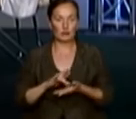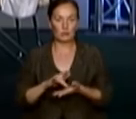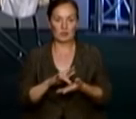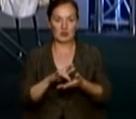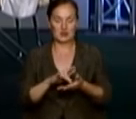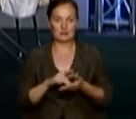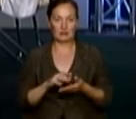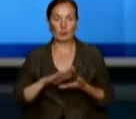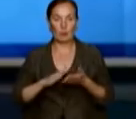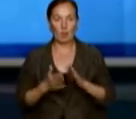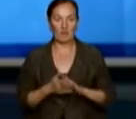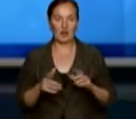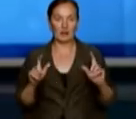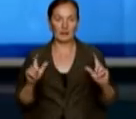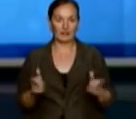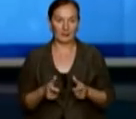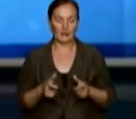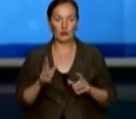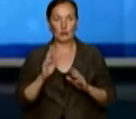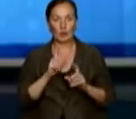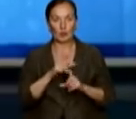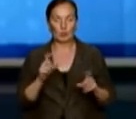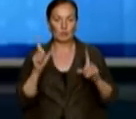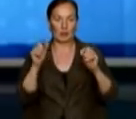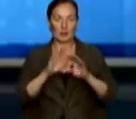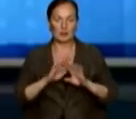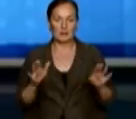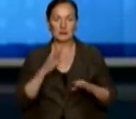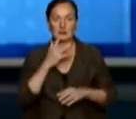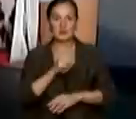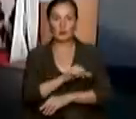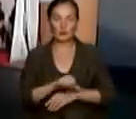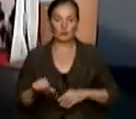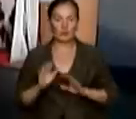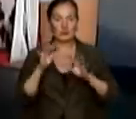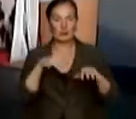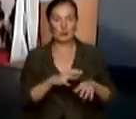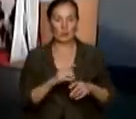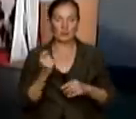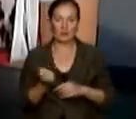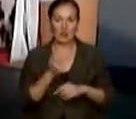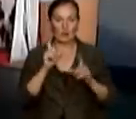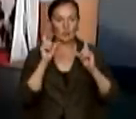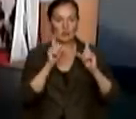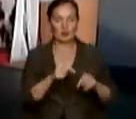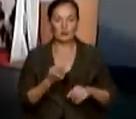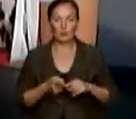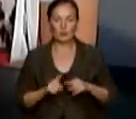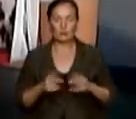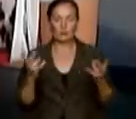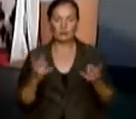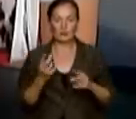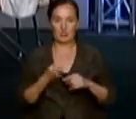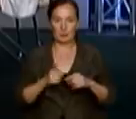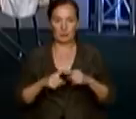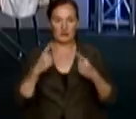в умовах карантину теж люди майже не їздять ні за кордон, і на море дуже мало їдуть. Тому їх треба про це інформувати.